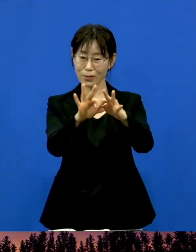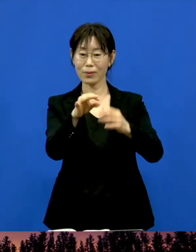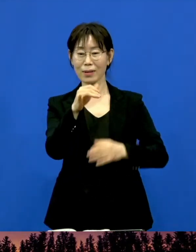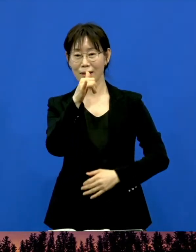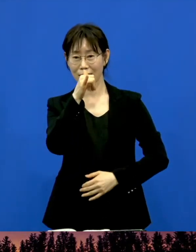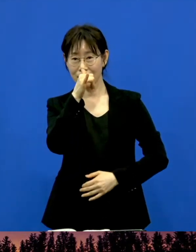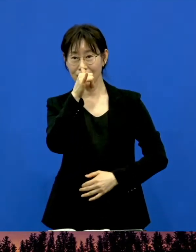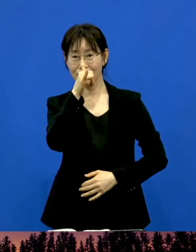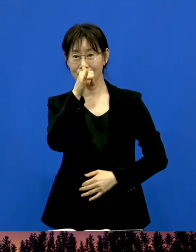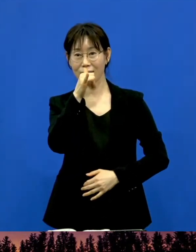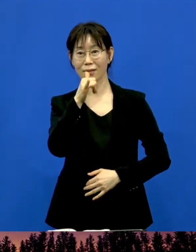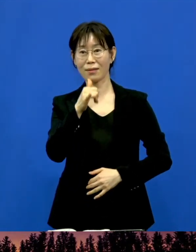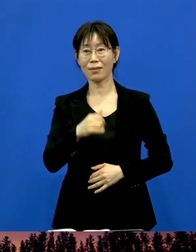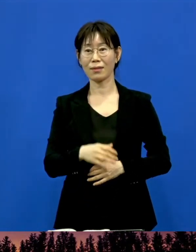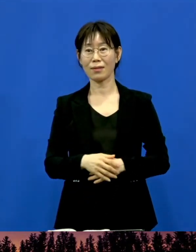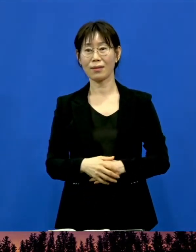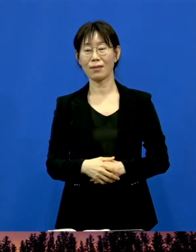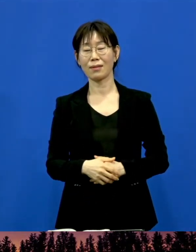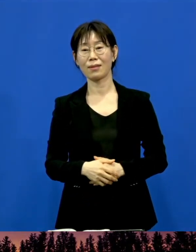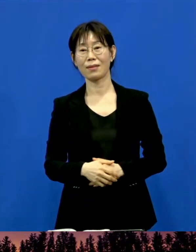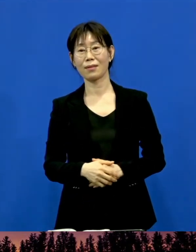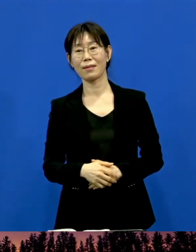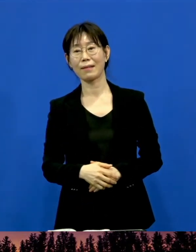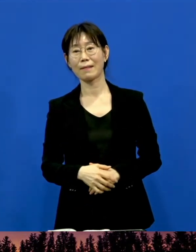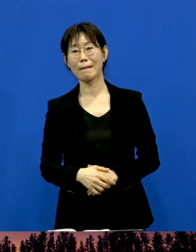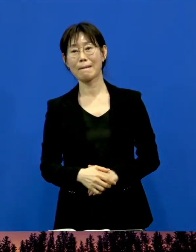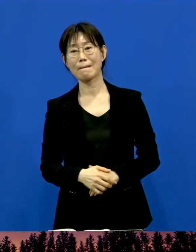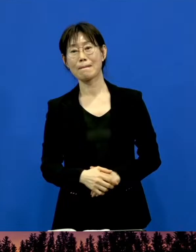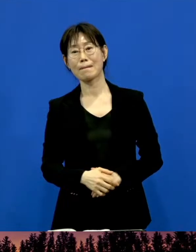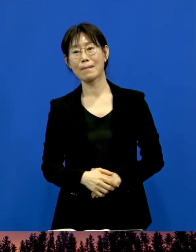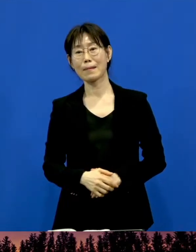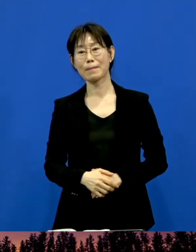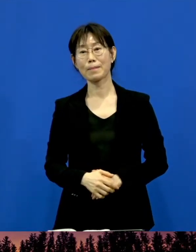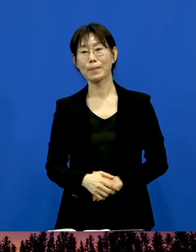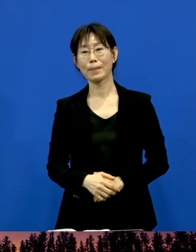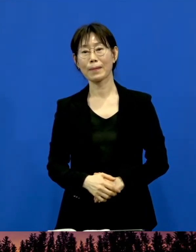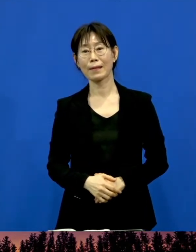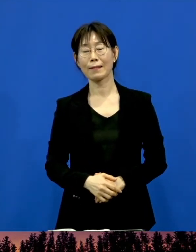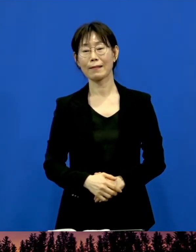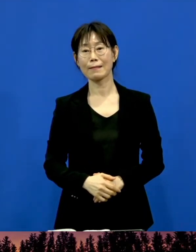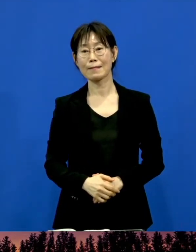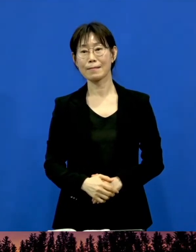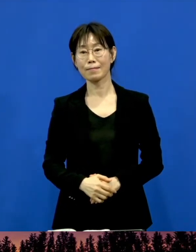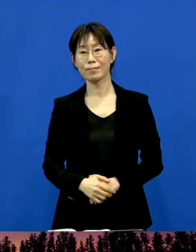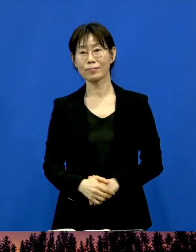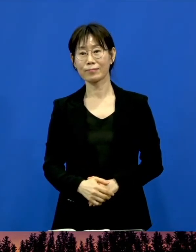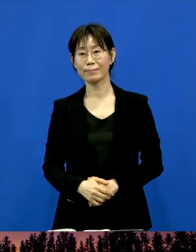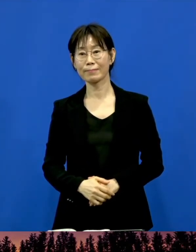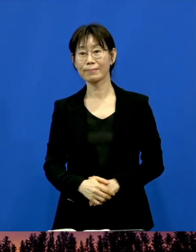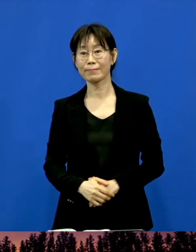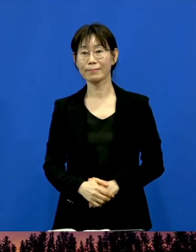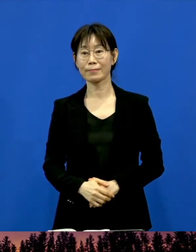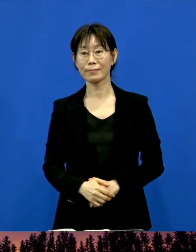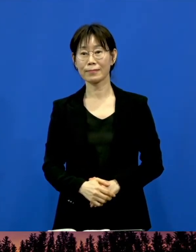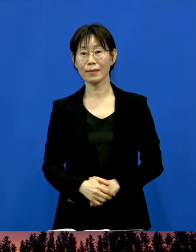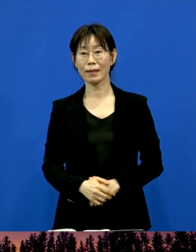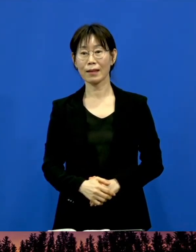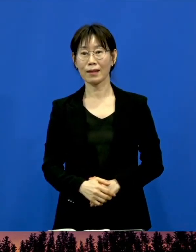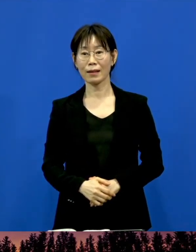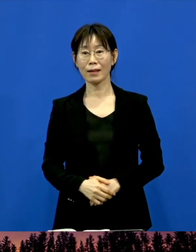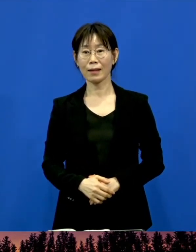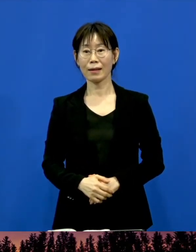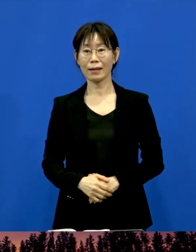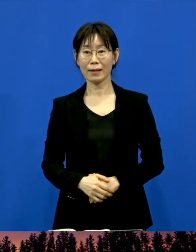그 영이 강림하면 헤어나올 길이 없는 거죠. 그래서 계속 또 업그레이드를 하게